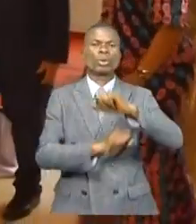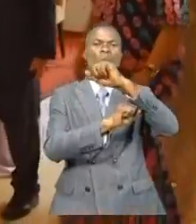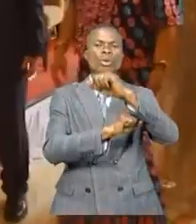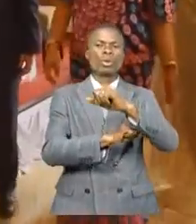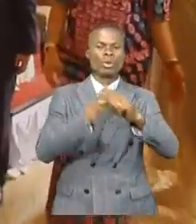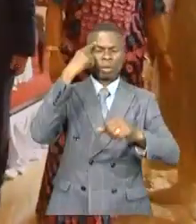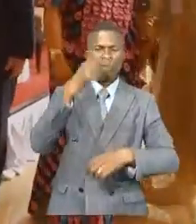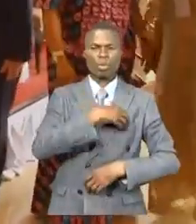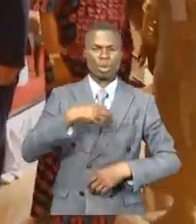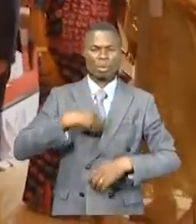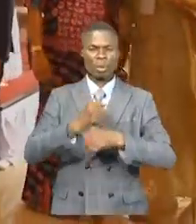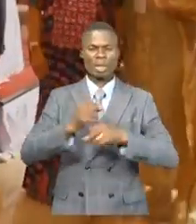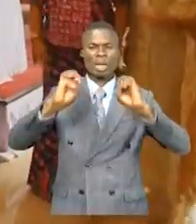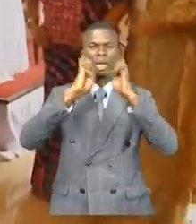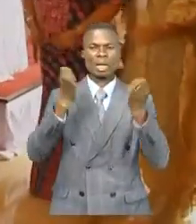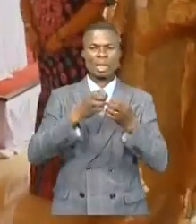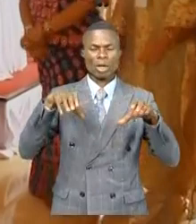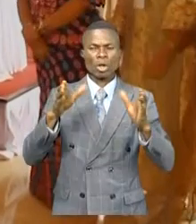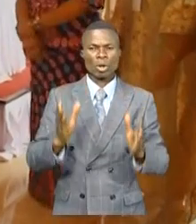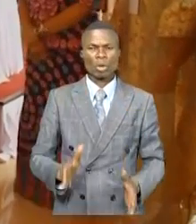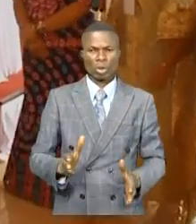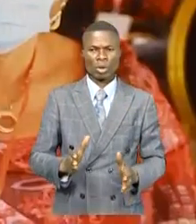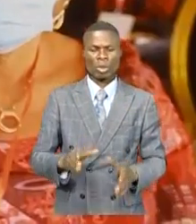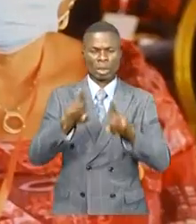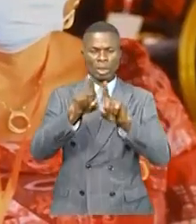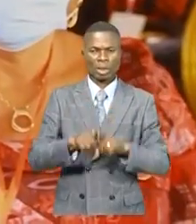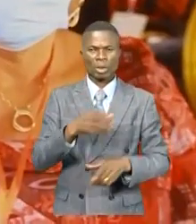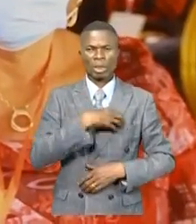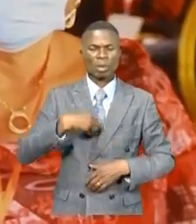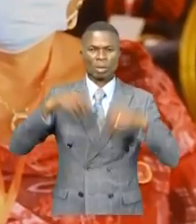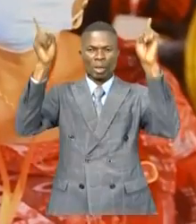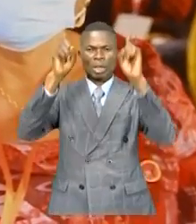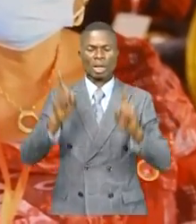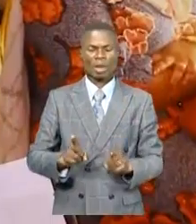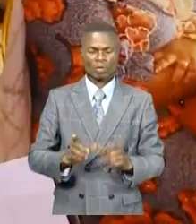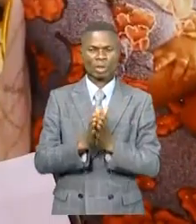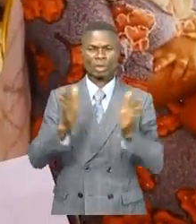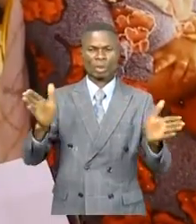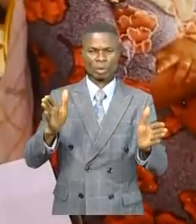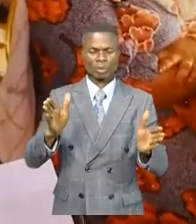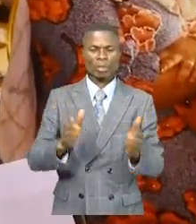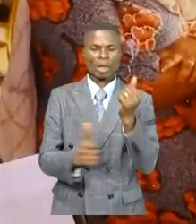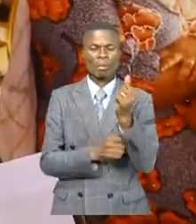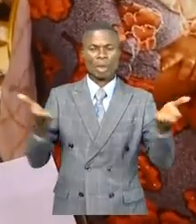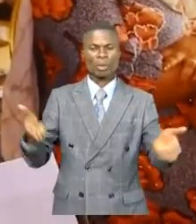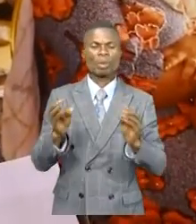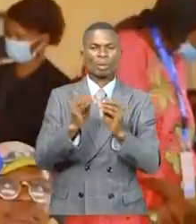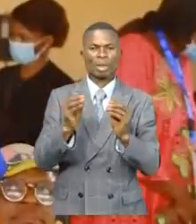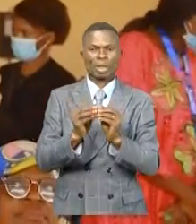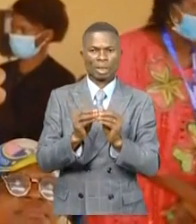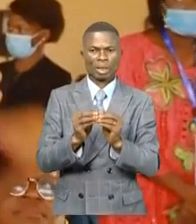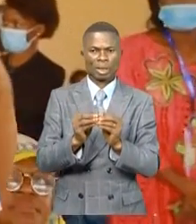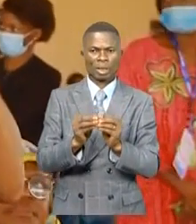femmes entrepreneurs congolaises, en premier sans oublier celle de l'Afrique subsaharienne. Les participants se sont retrouvés